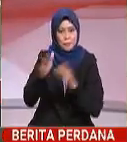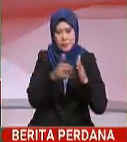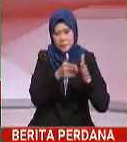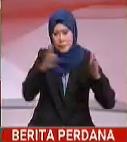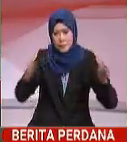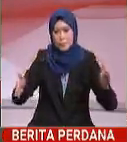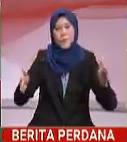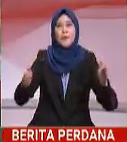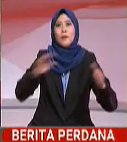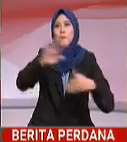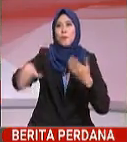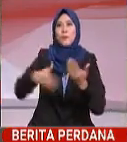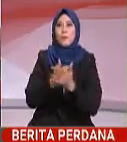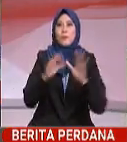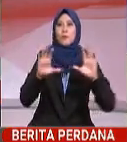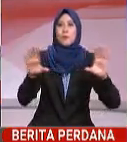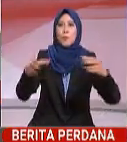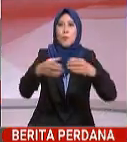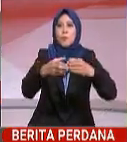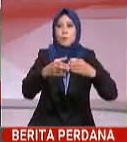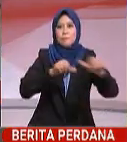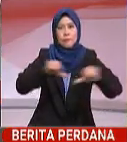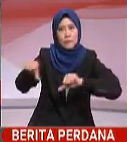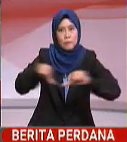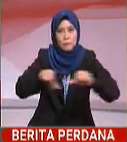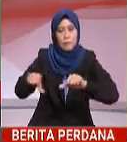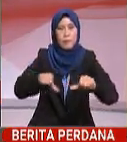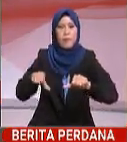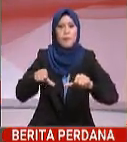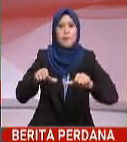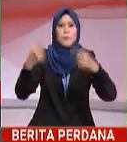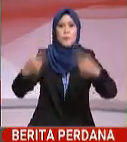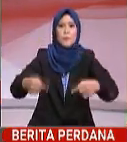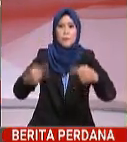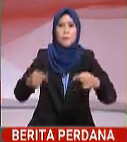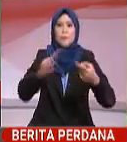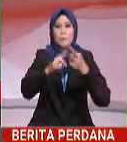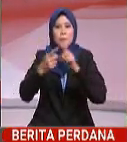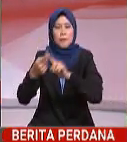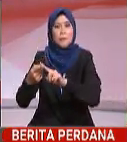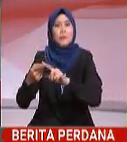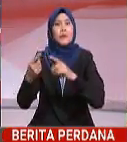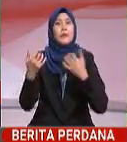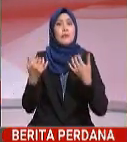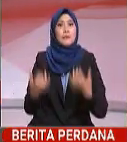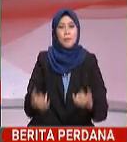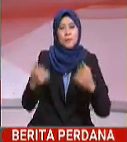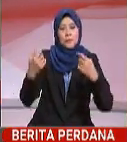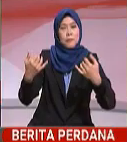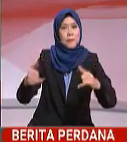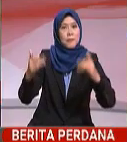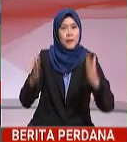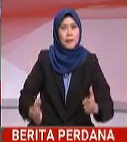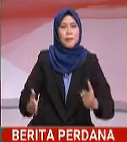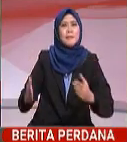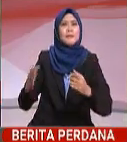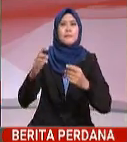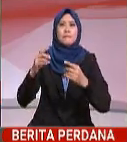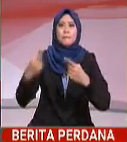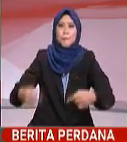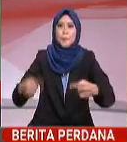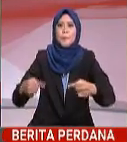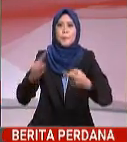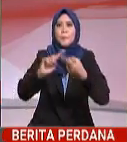buat semua pasukan kebangsaan mengadakan aksi persahabatan. Kali terakhir pemain negara dapat menjalani latihan bersama adalah pada